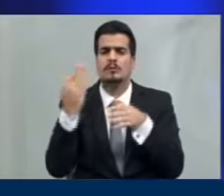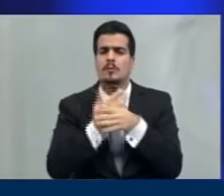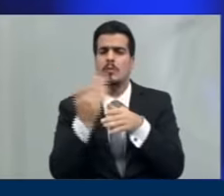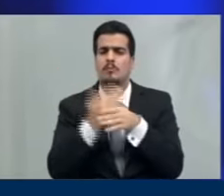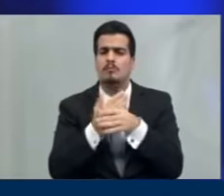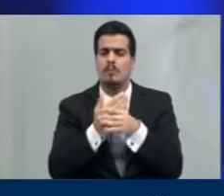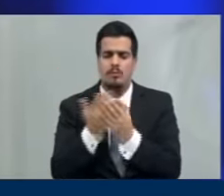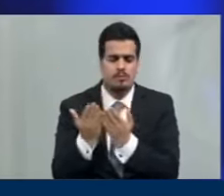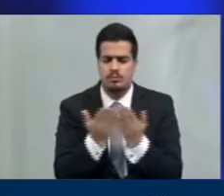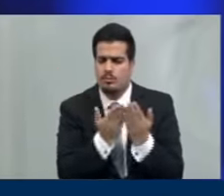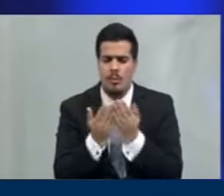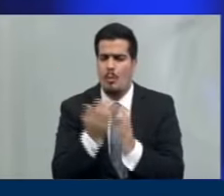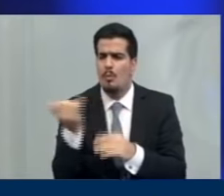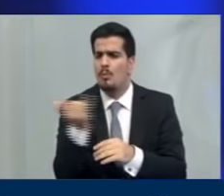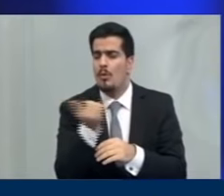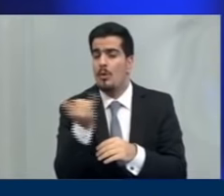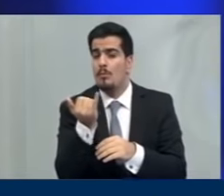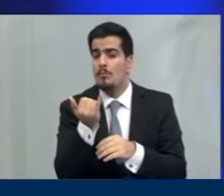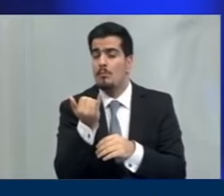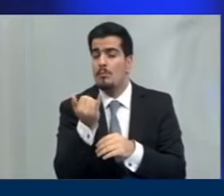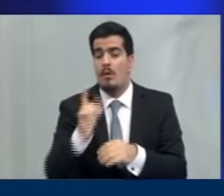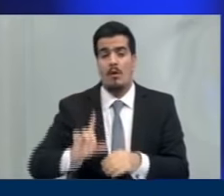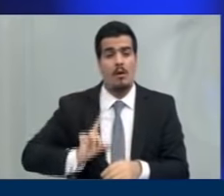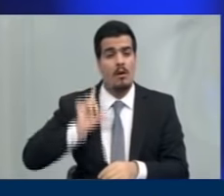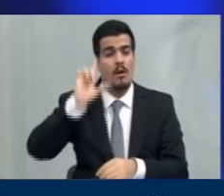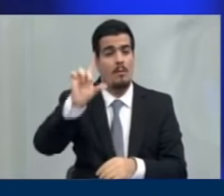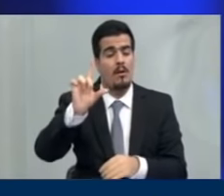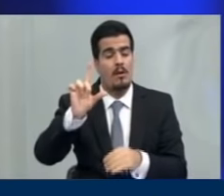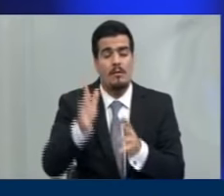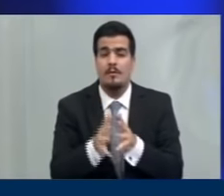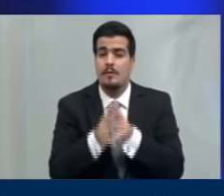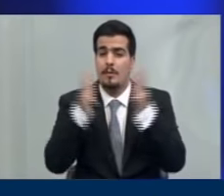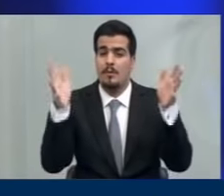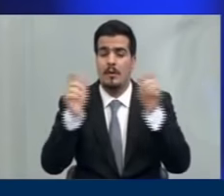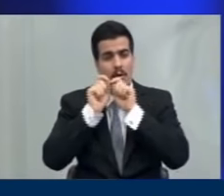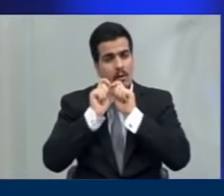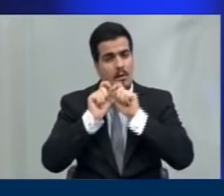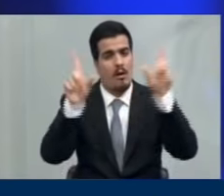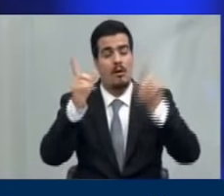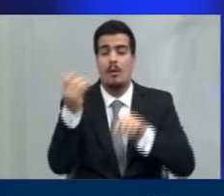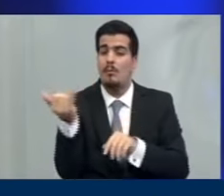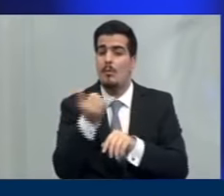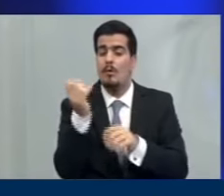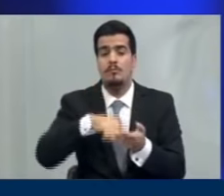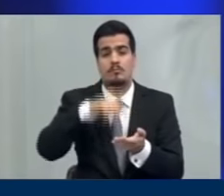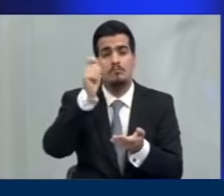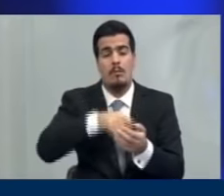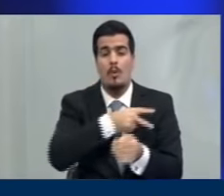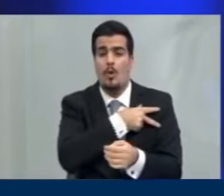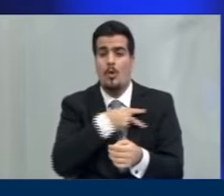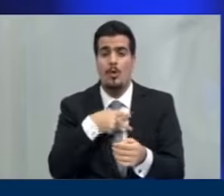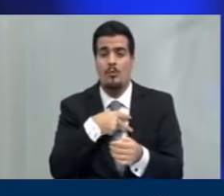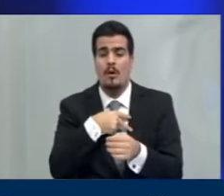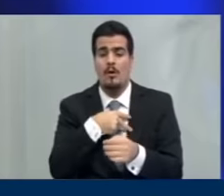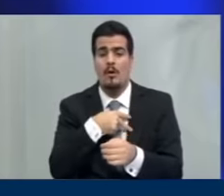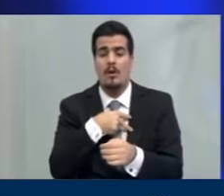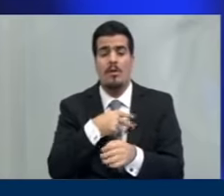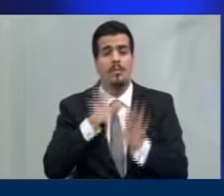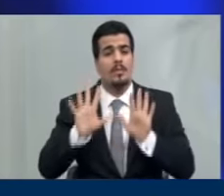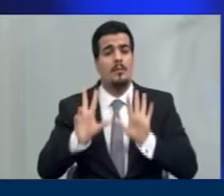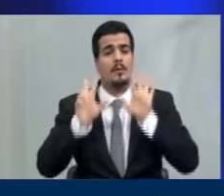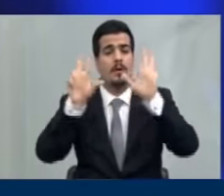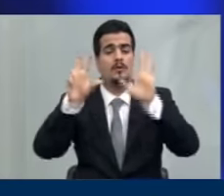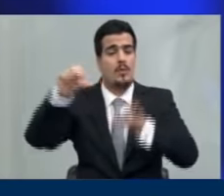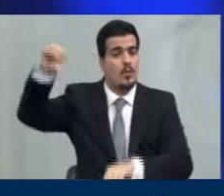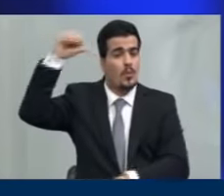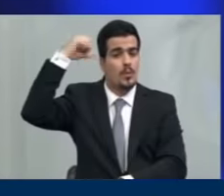سيدرس التشكيلة والأمل كبير قريبا بإعلانها، مبينا أن الحكومة مؤلفة من 18